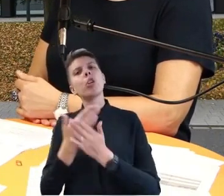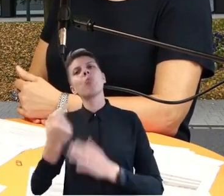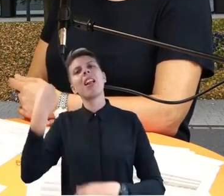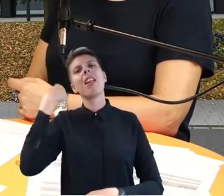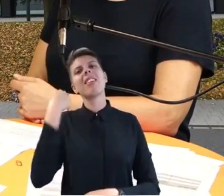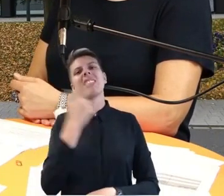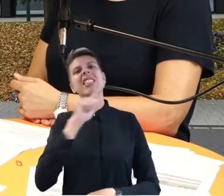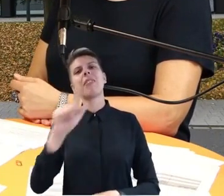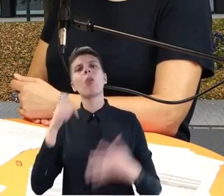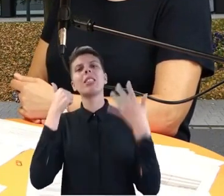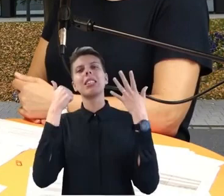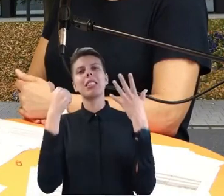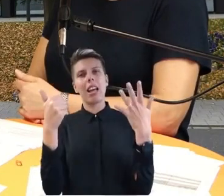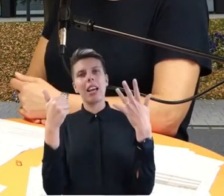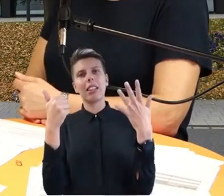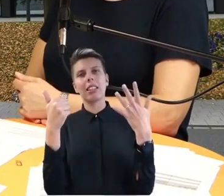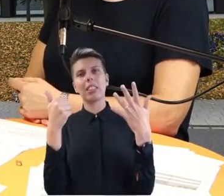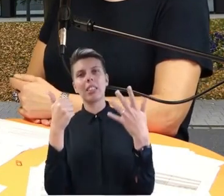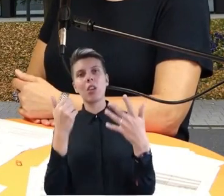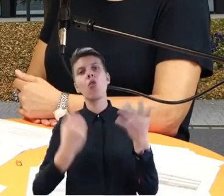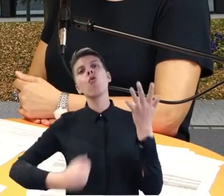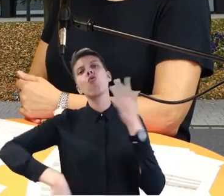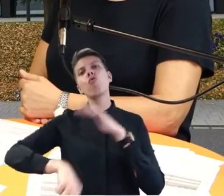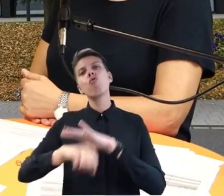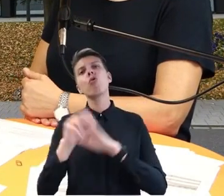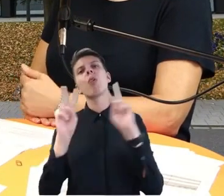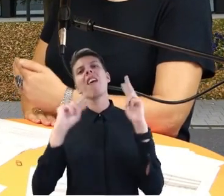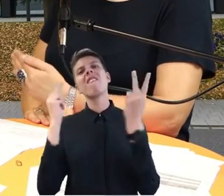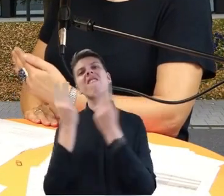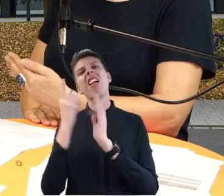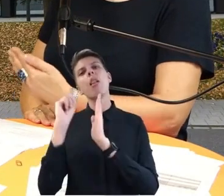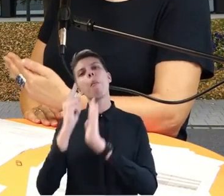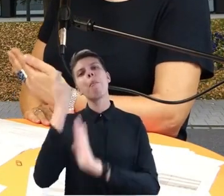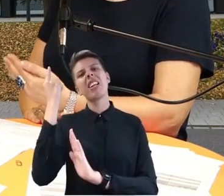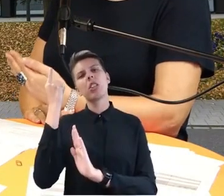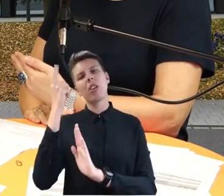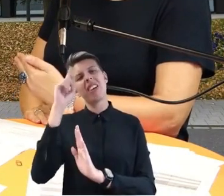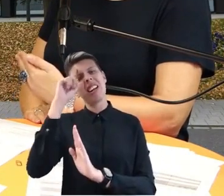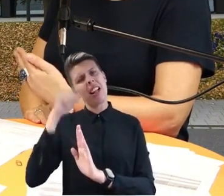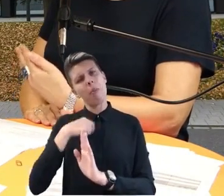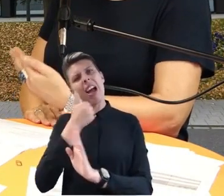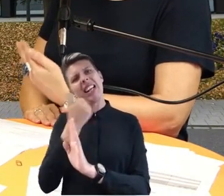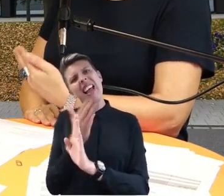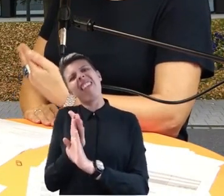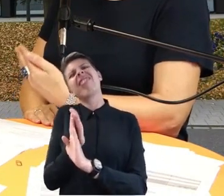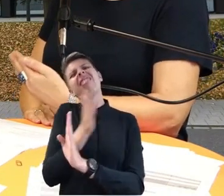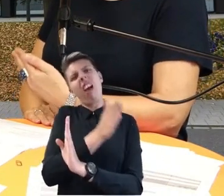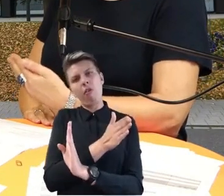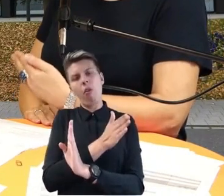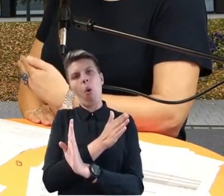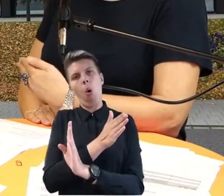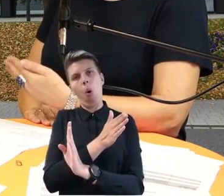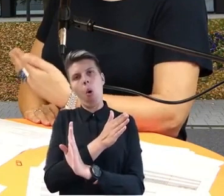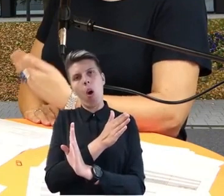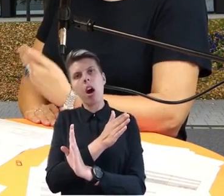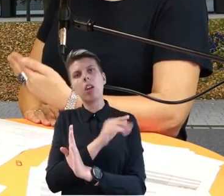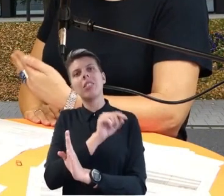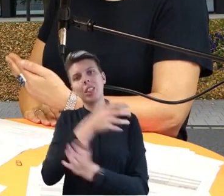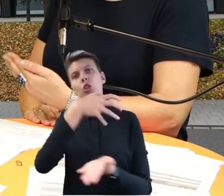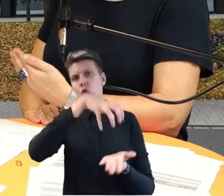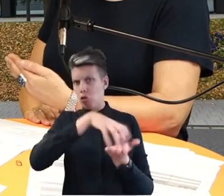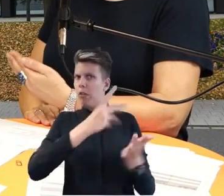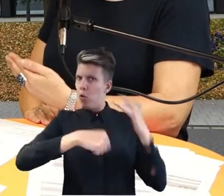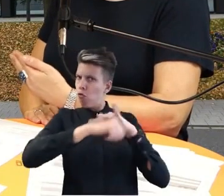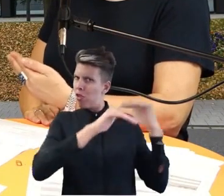die fußball weltmeisterschaft in deutschland war dass er im jahr davor die stäbe der städte wo eben spiele